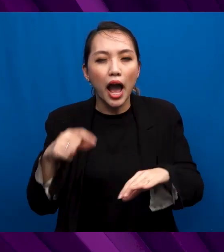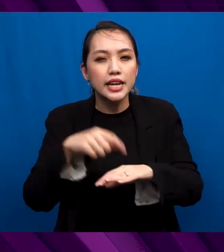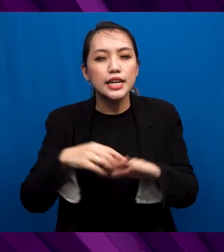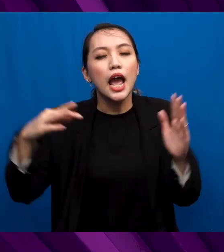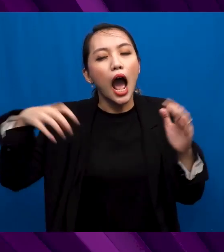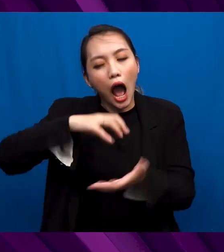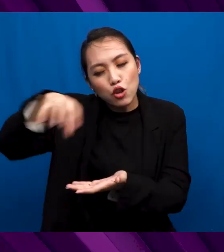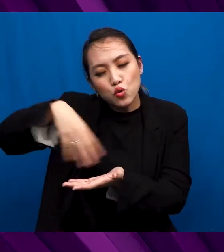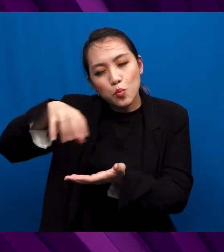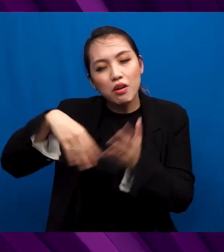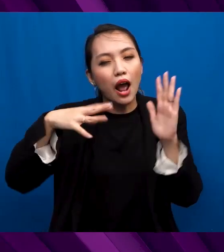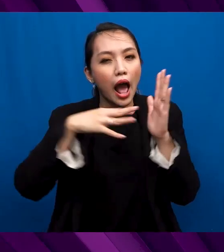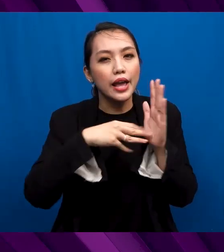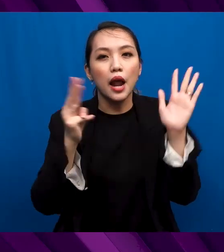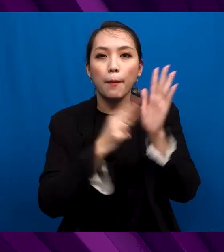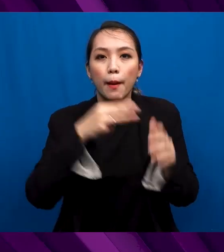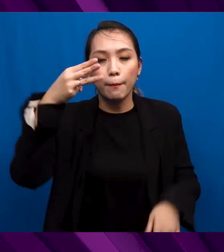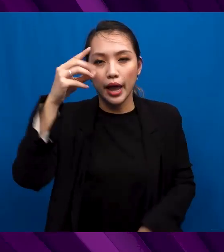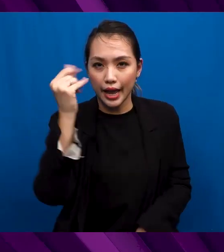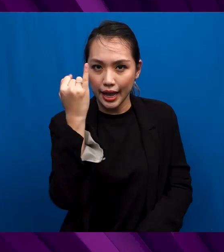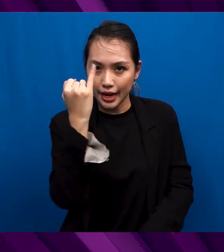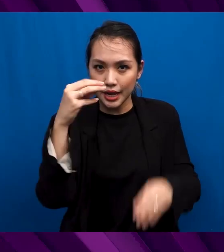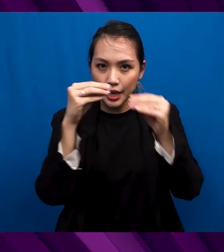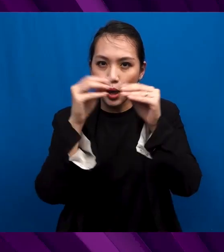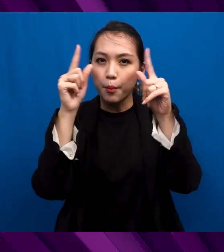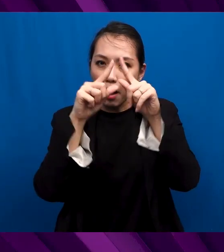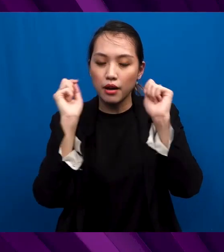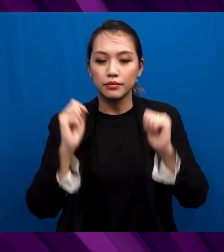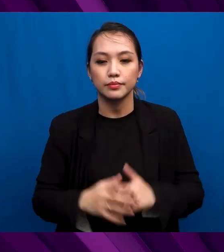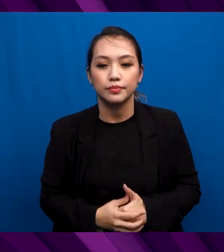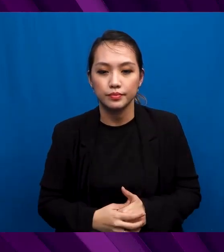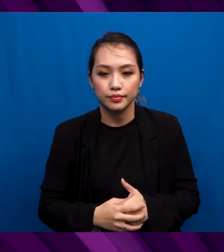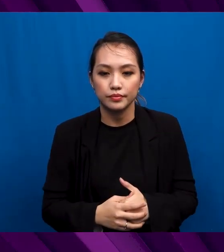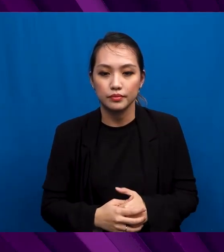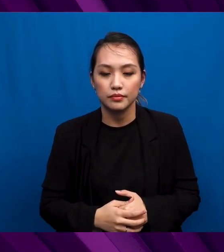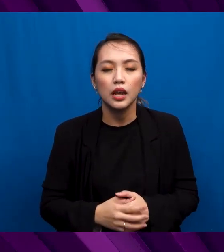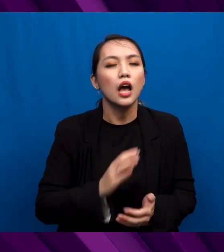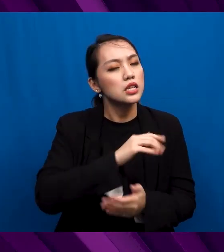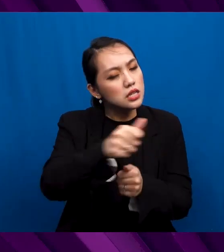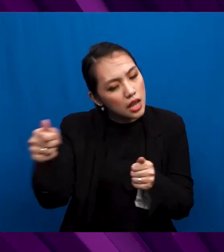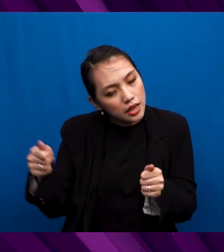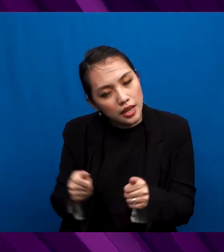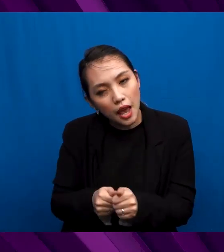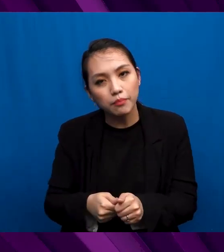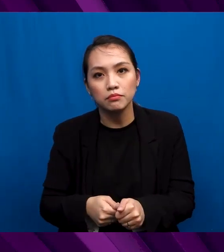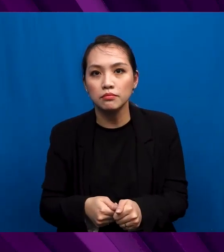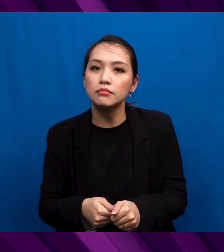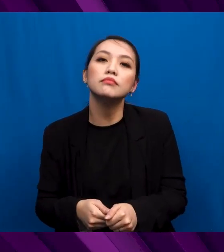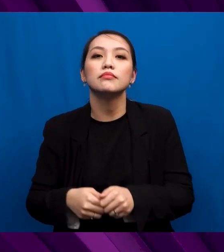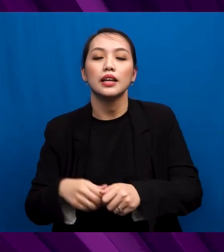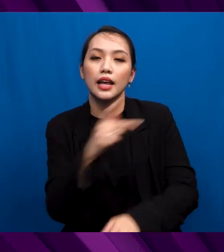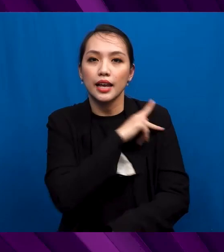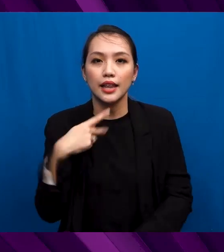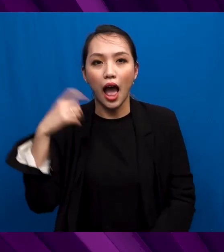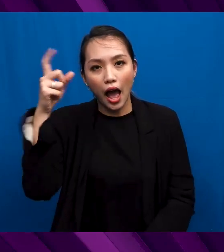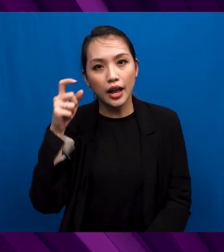Tumim dan Urim, upright dan bright. Setiap kita akan diuji uprightness-nya dulu. Atau kekudusan. Setiap kita akan